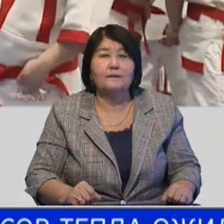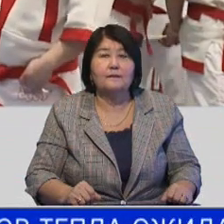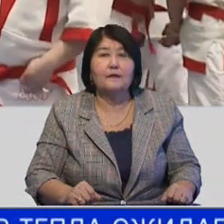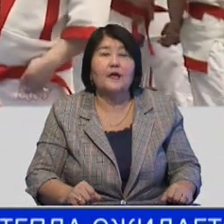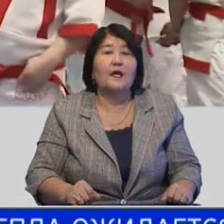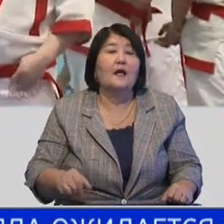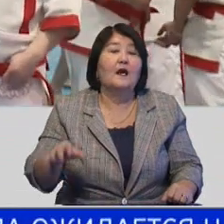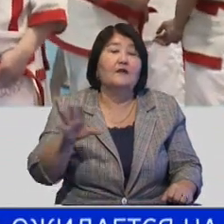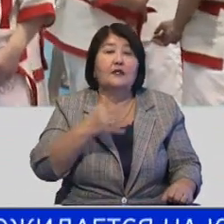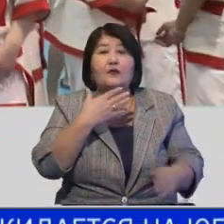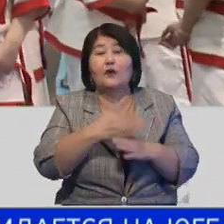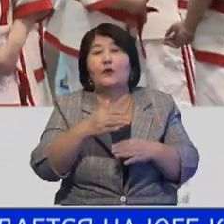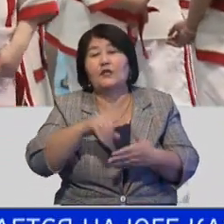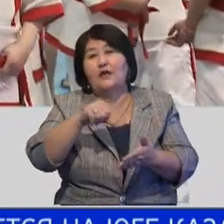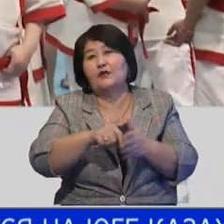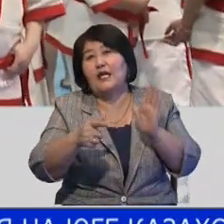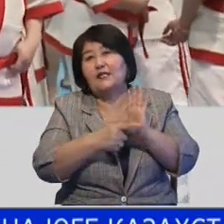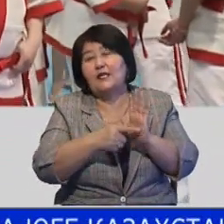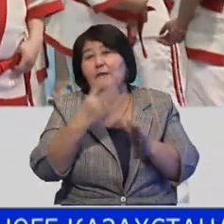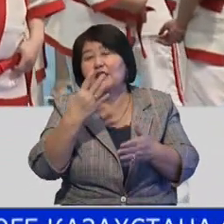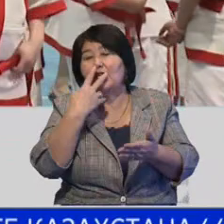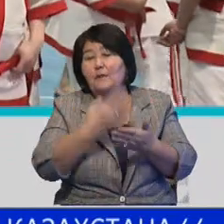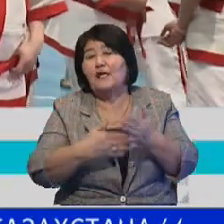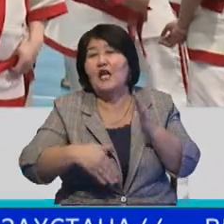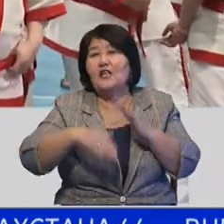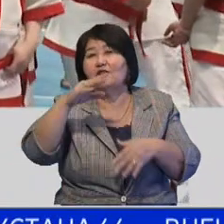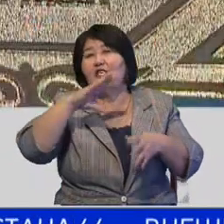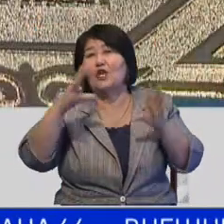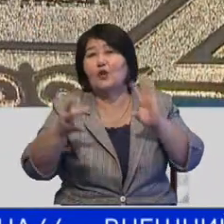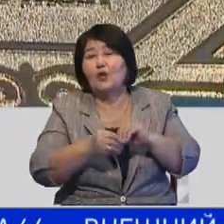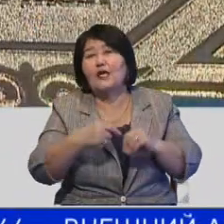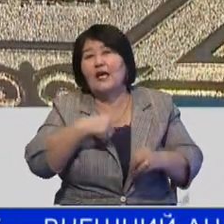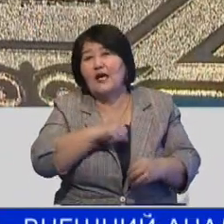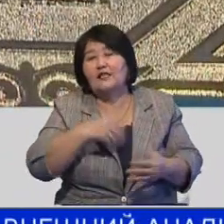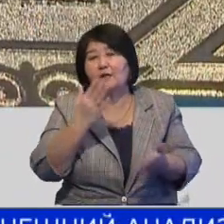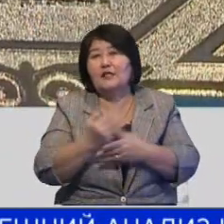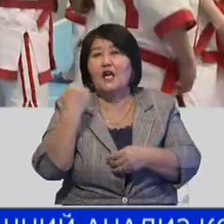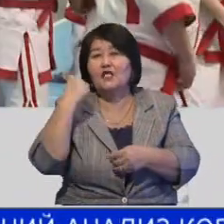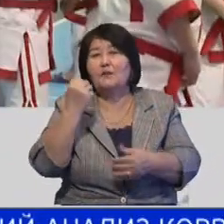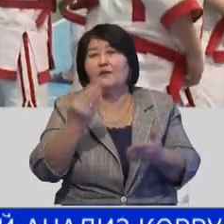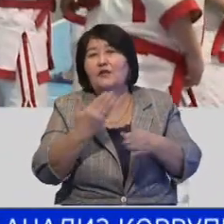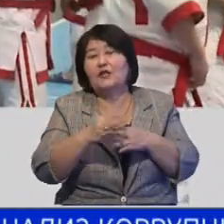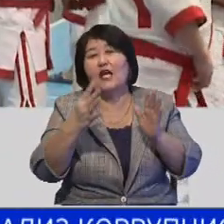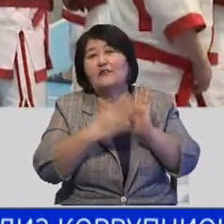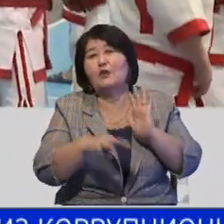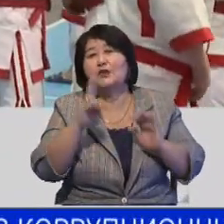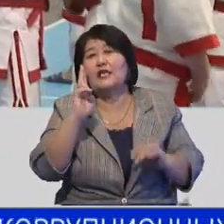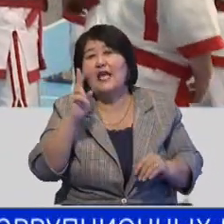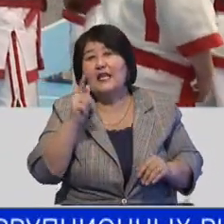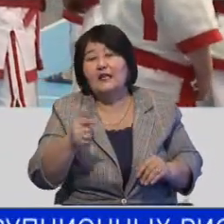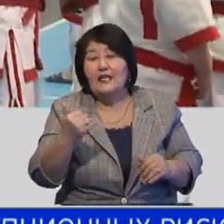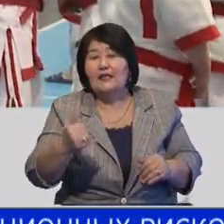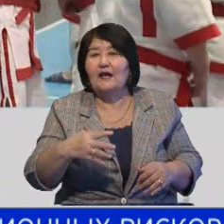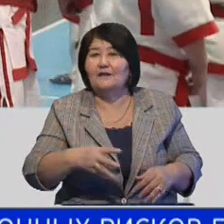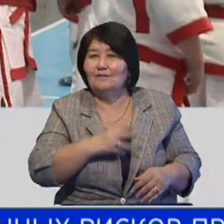В 7 весовых категориях выступили 7. Четверо показали наивысшие результаты. Я сам стал чемпионом весовой категории 90 килограммов.